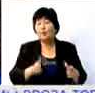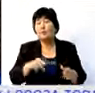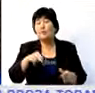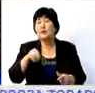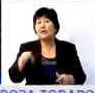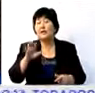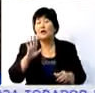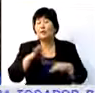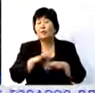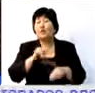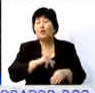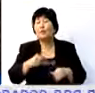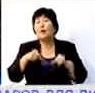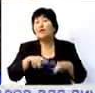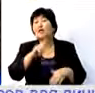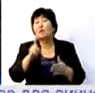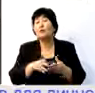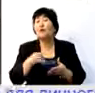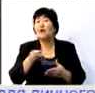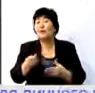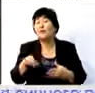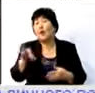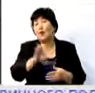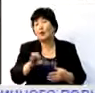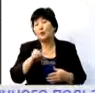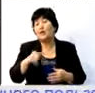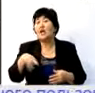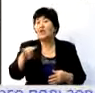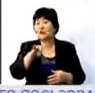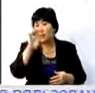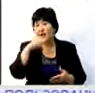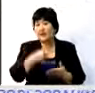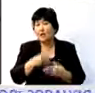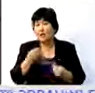и будут вестись работы по решению вопроса финансирования из областного и республиканского бюджета.